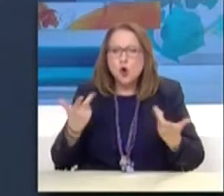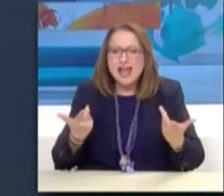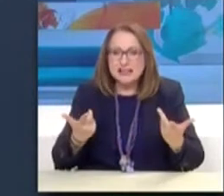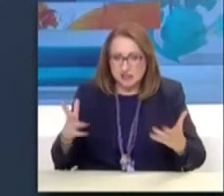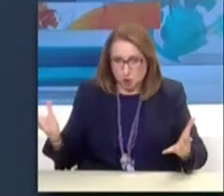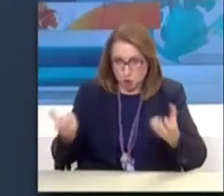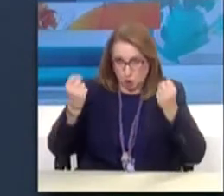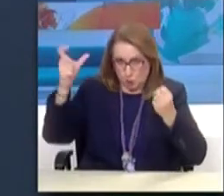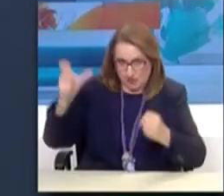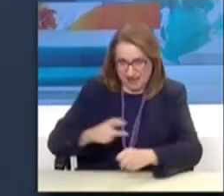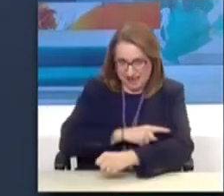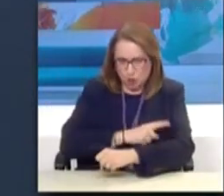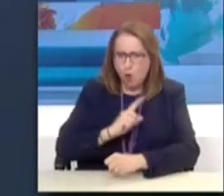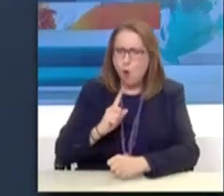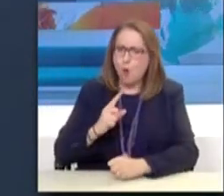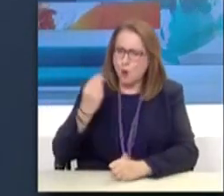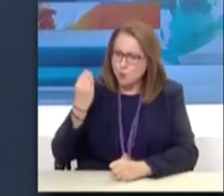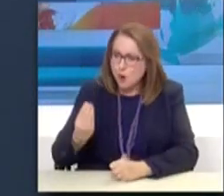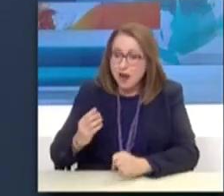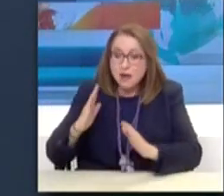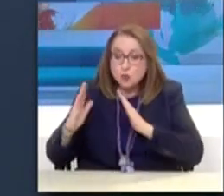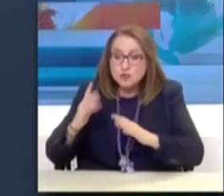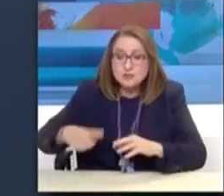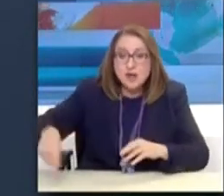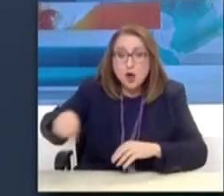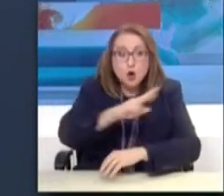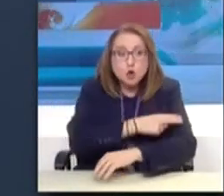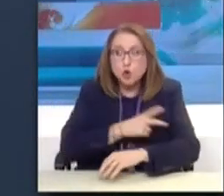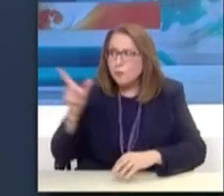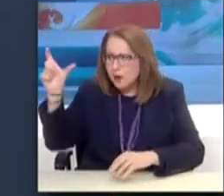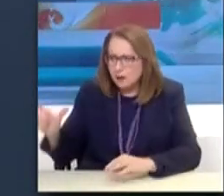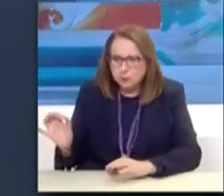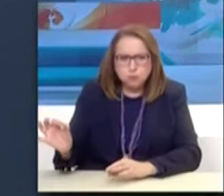τον νοσοκομιακό χώρο και τυχόν επέκταση της νόσης στο νοσοκομείο.